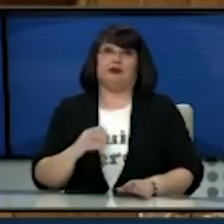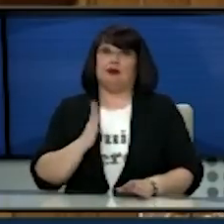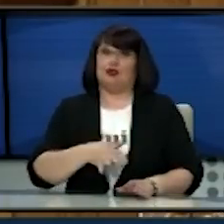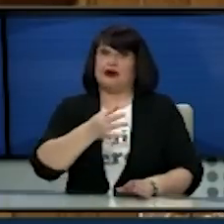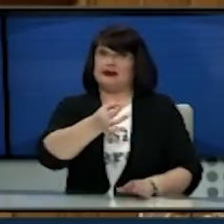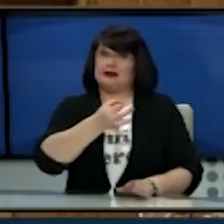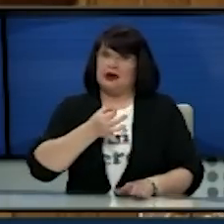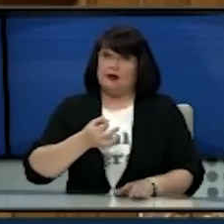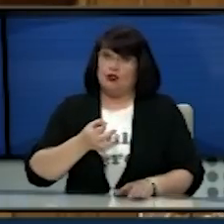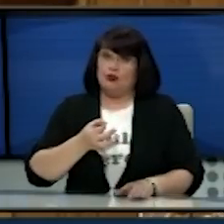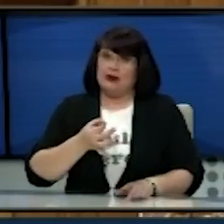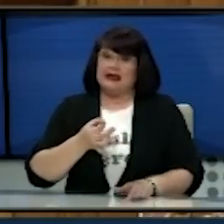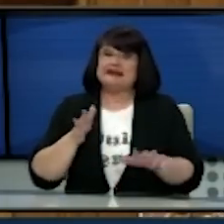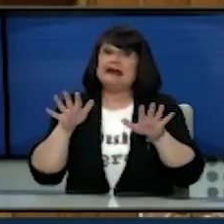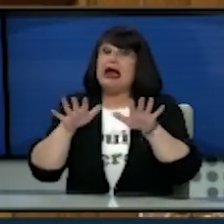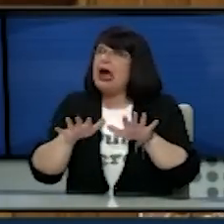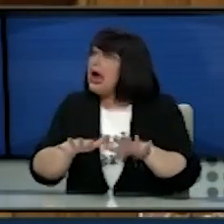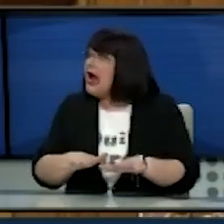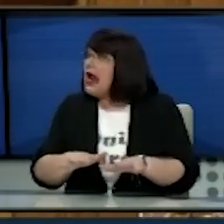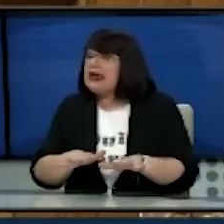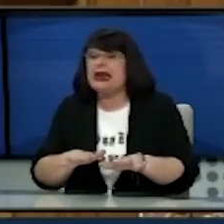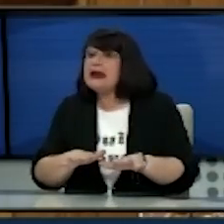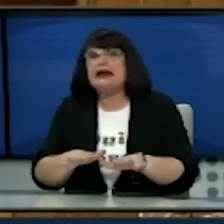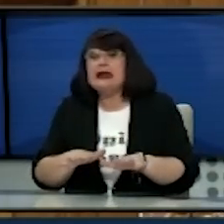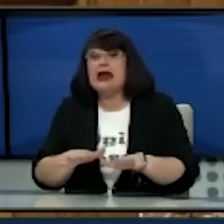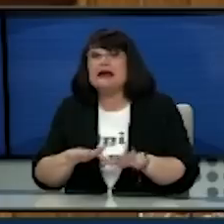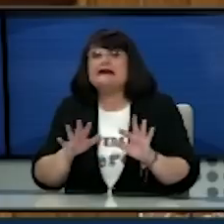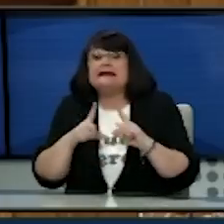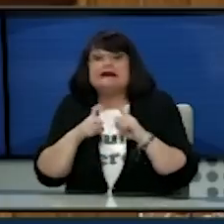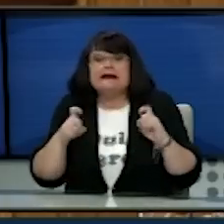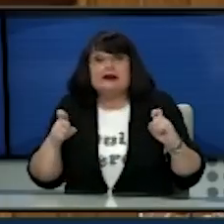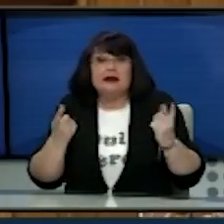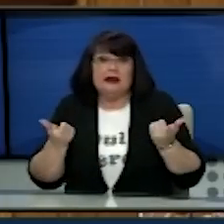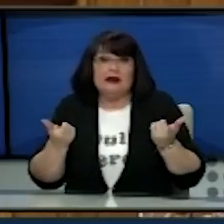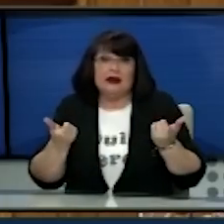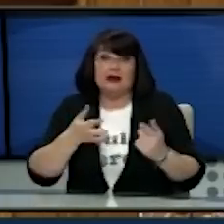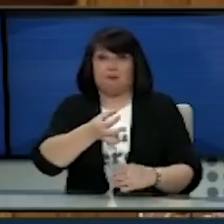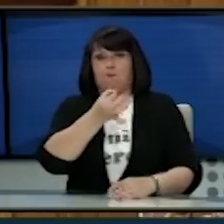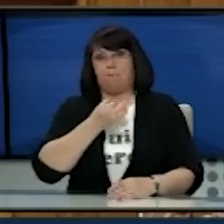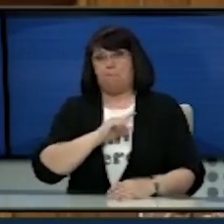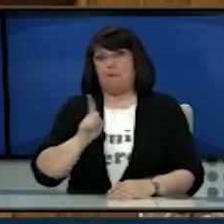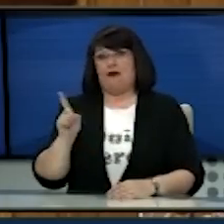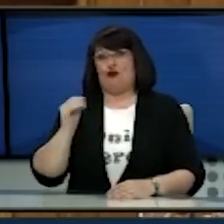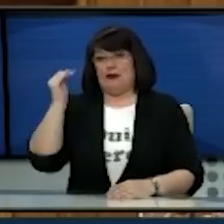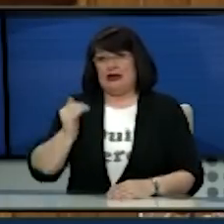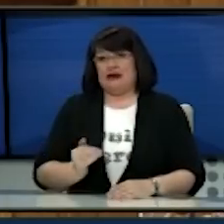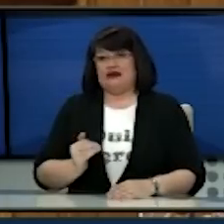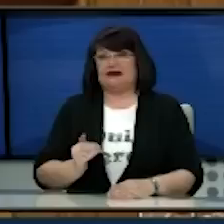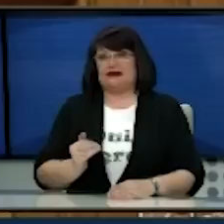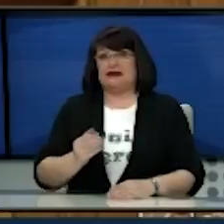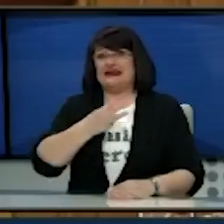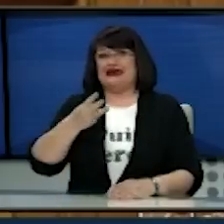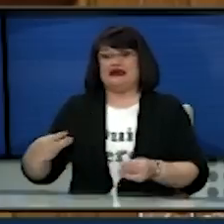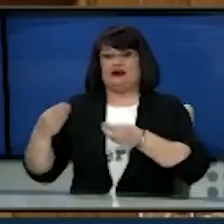μας πείτε η ανεργία τι πρόσημο έχει. Και μην μας πείτε πάλι ότι τη μειώσατε από εκεί που σας την άφησε